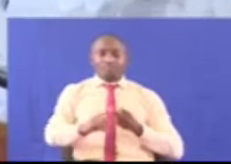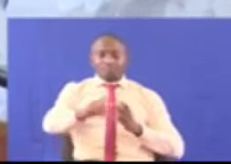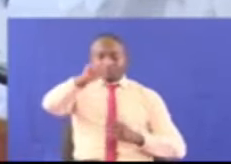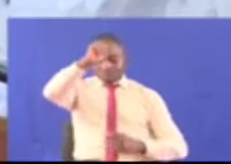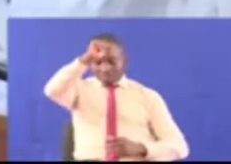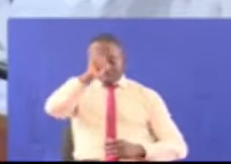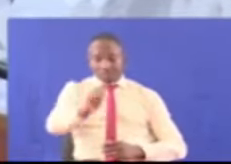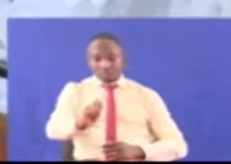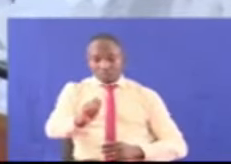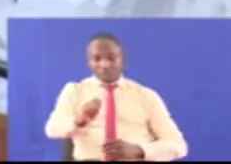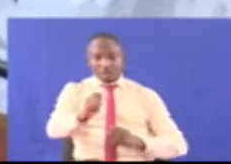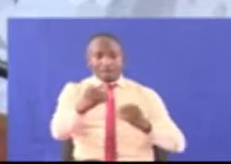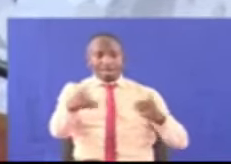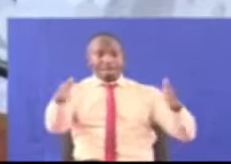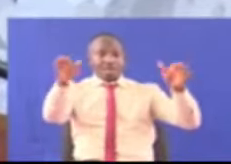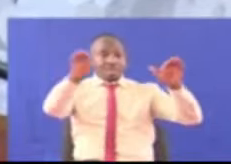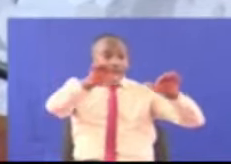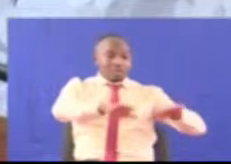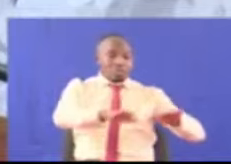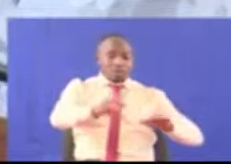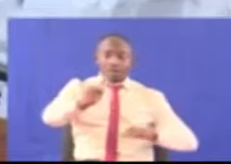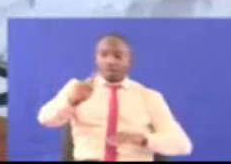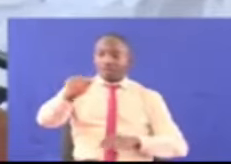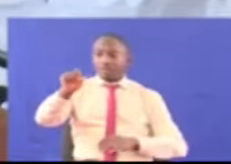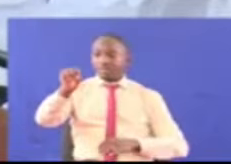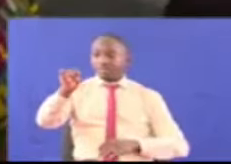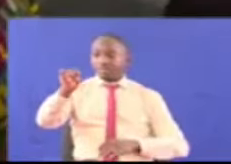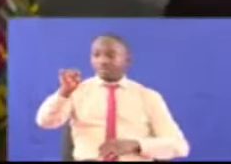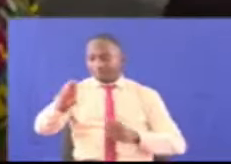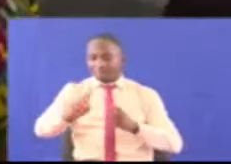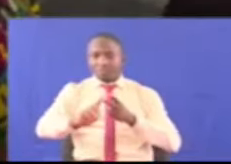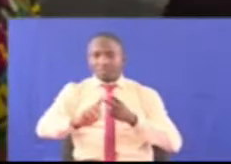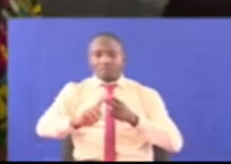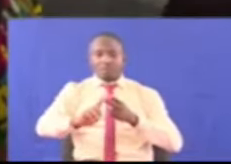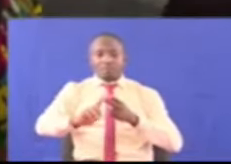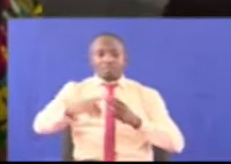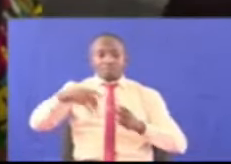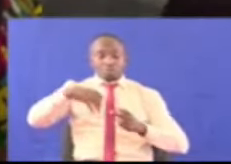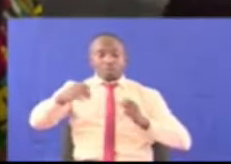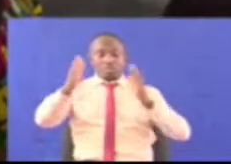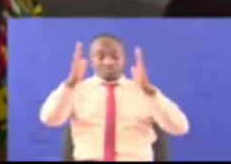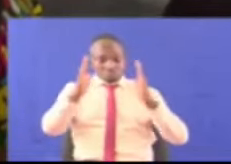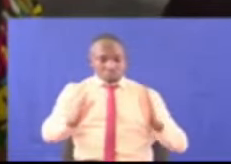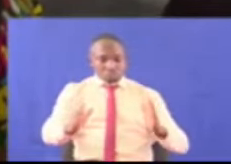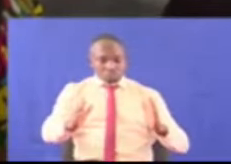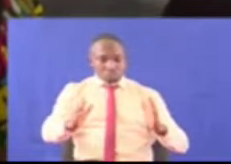Mheshimiwa Majaliwa Kassim Majaliwa, Waziri Mkuu wa Jamhuri ya Muungano wa Tanzania.